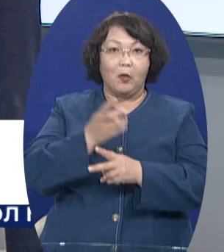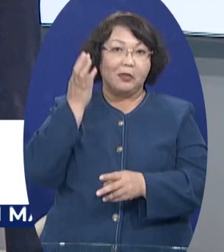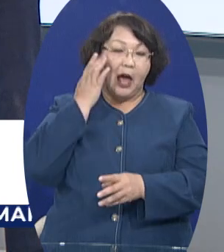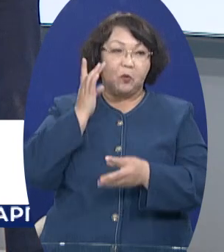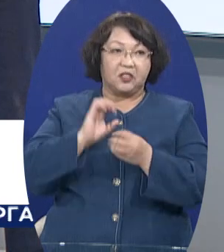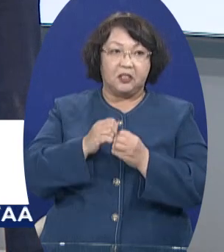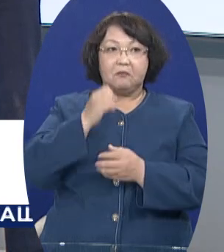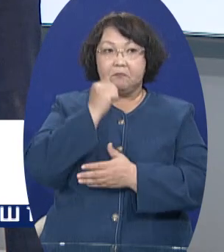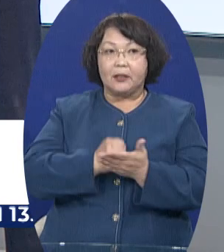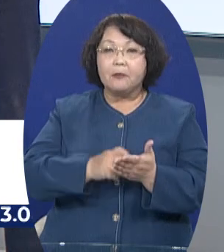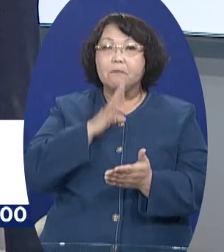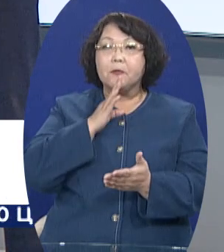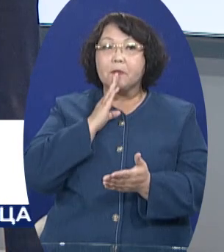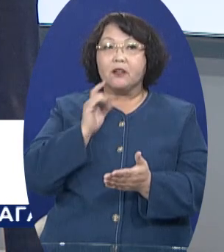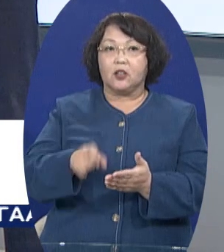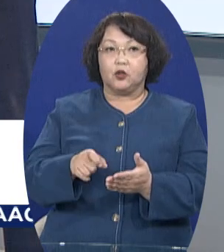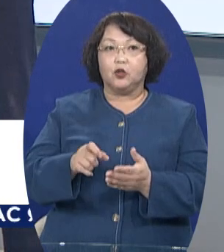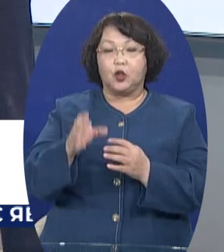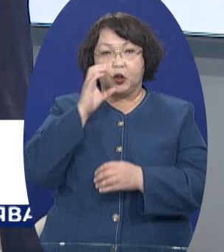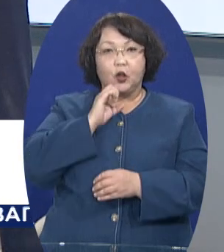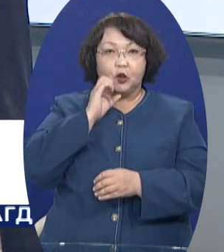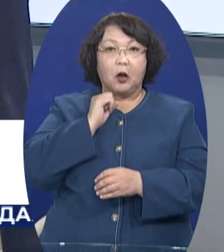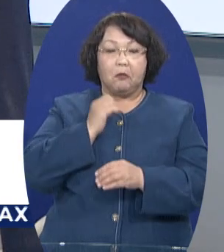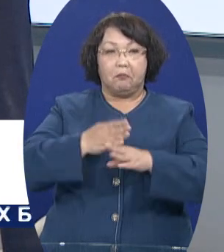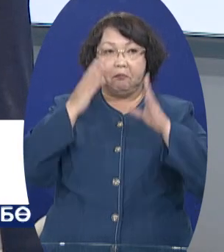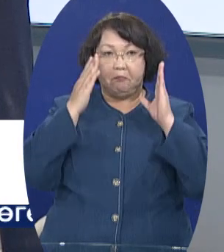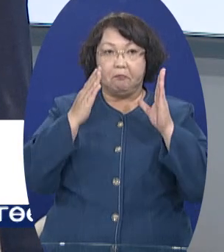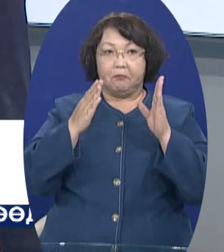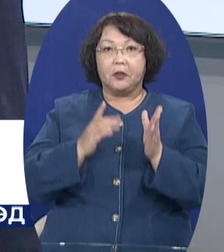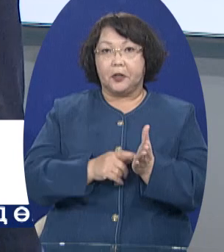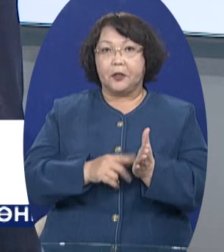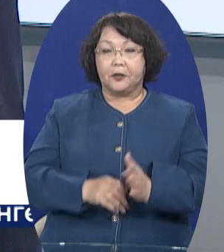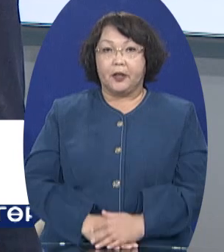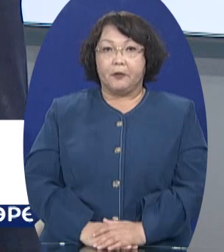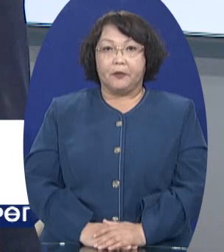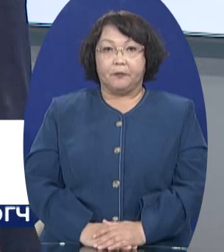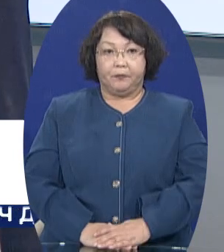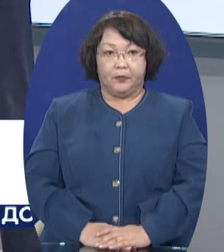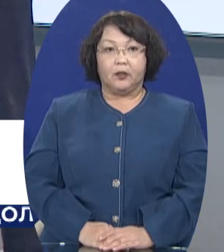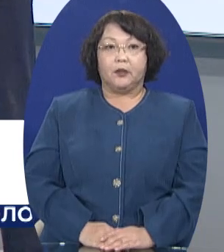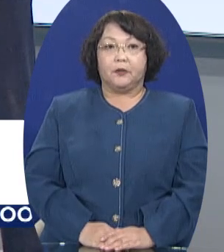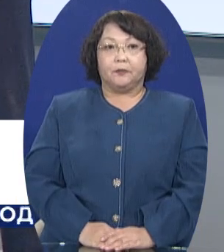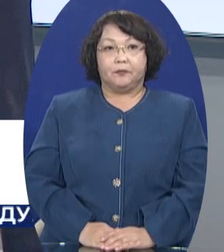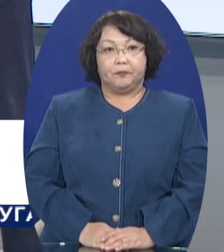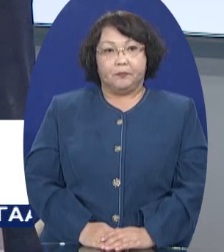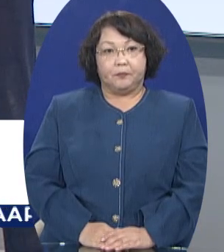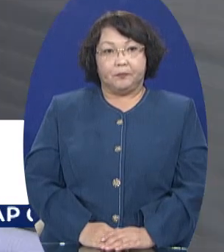юм хууль болж байна. Энэ талаар одоо иргэд маш энэ хуулийн төсөл дээр маш анхаарал хандуулах хэрэгтэй гэдэг зүйлийг хэлж байсан юм а. Одоо та бүхэнд хууль чонгорлыг ярь